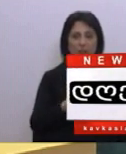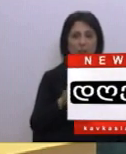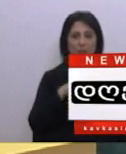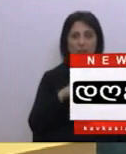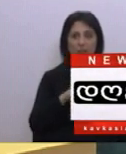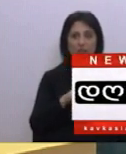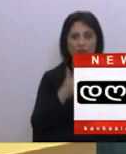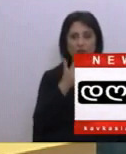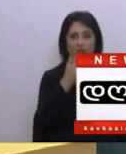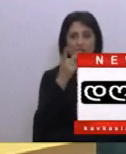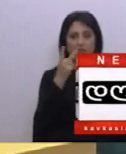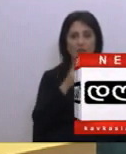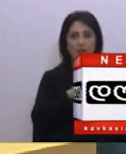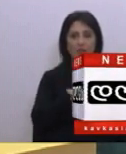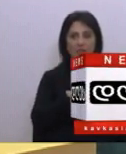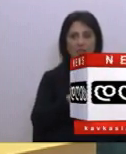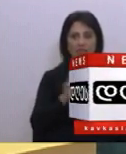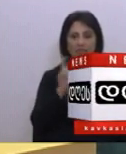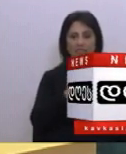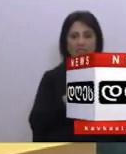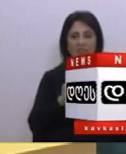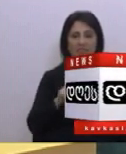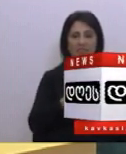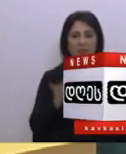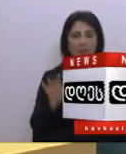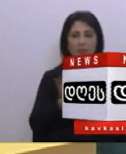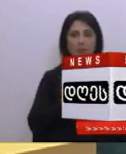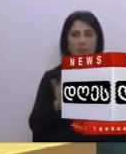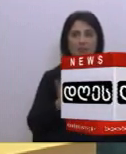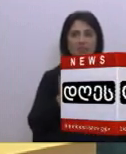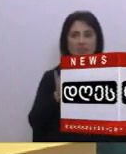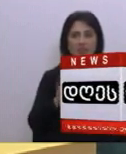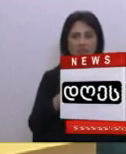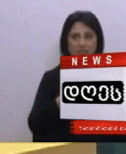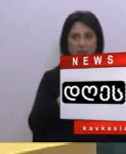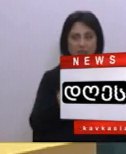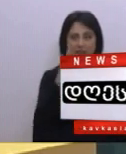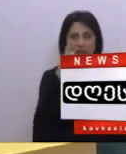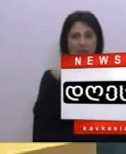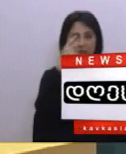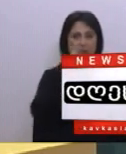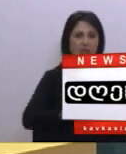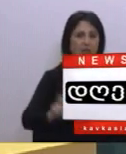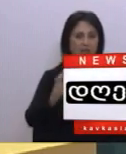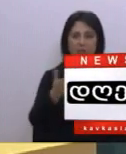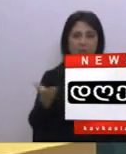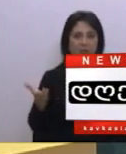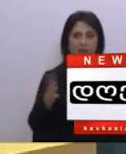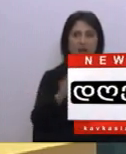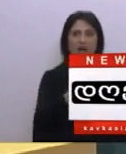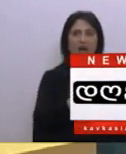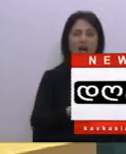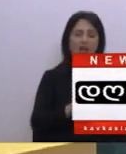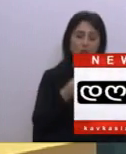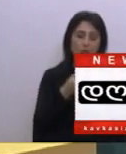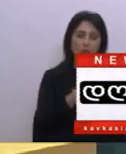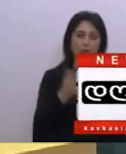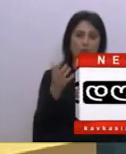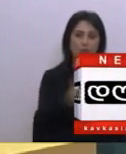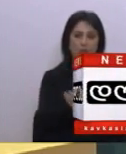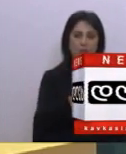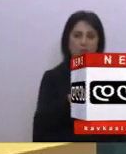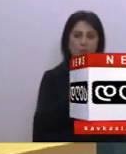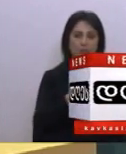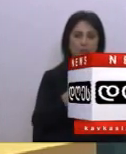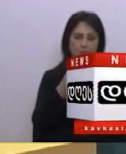აღმოჩენილია 32 ცხედარი და საძიებო სამუშაოები მიმდინარეობს ერთ პირთან დაკავშირებით, რომელიც გაგრძელდება მანამ სანამ იარსებებს